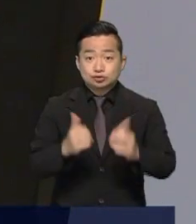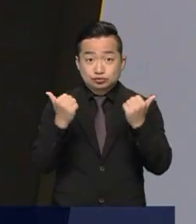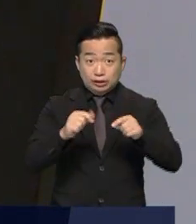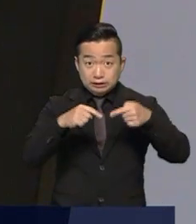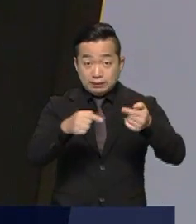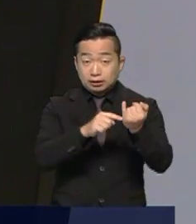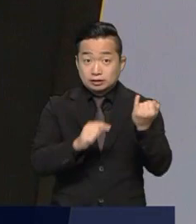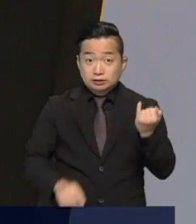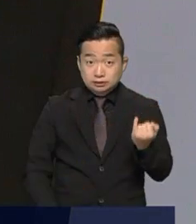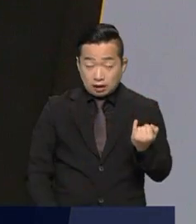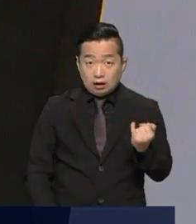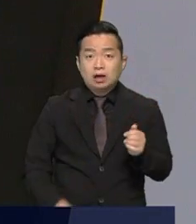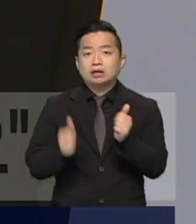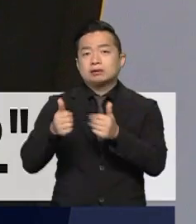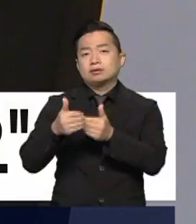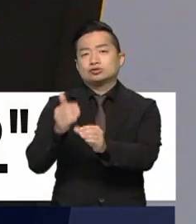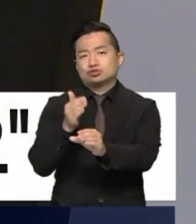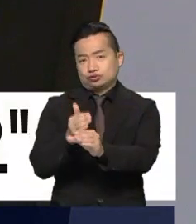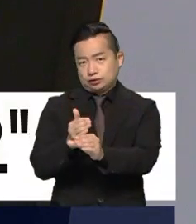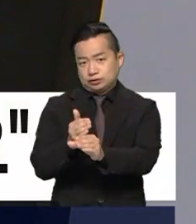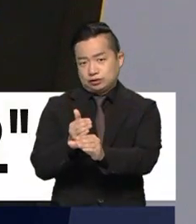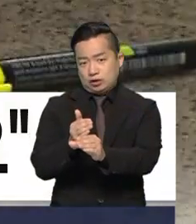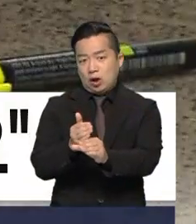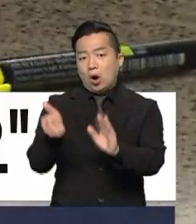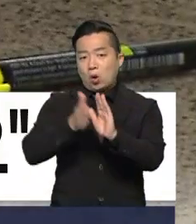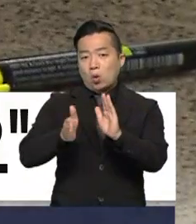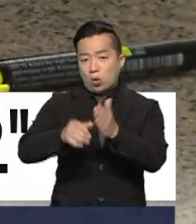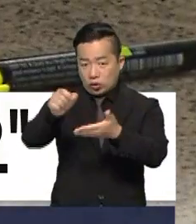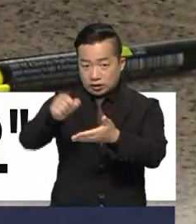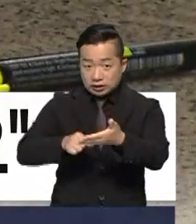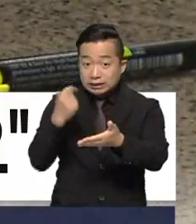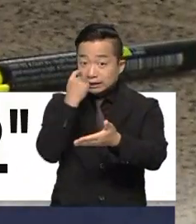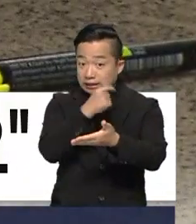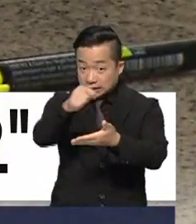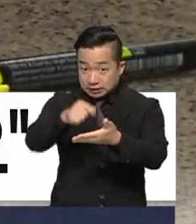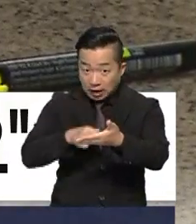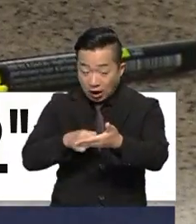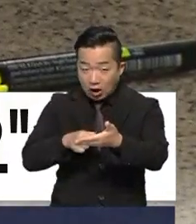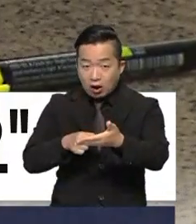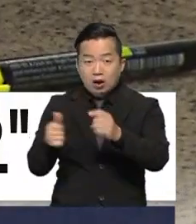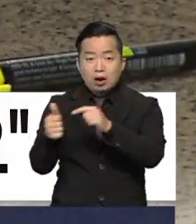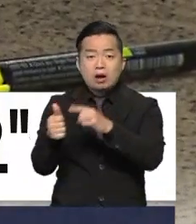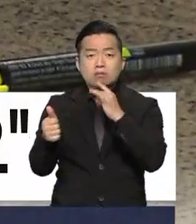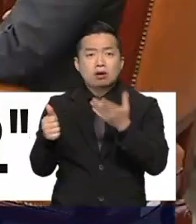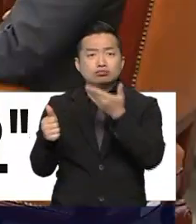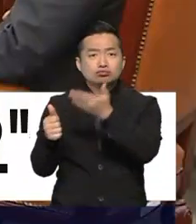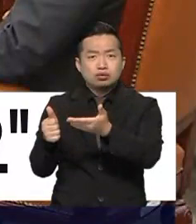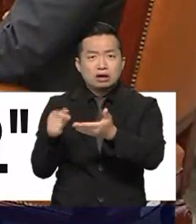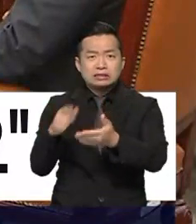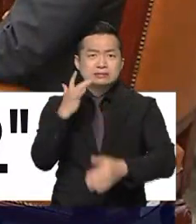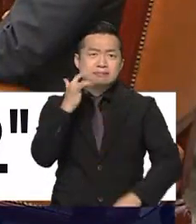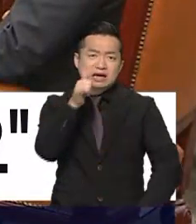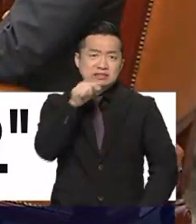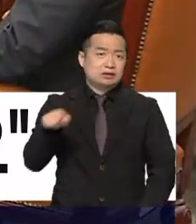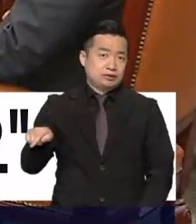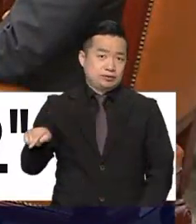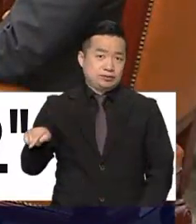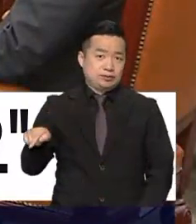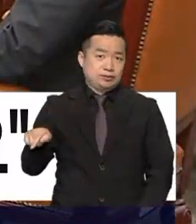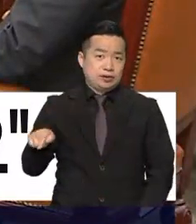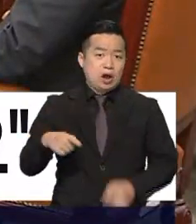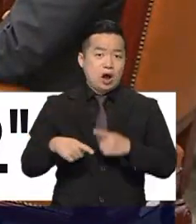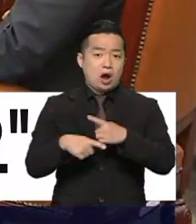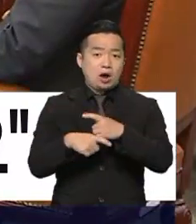출석한 A씨는 재판 과정에서 공판 기록과 증거 기록 등이 가해자에게만 제공되는 허점을 지적하며